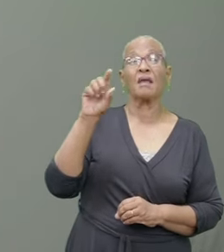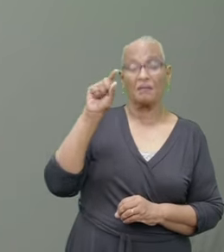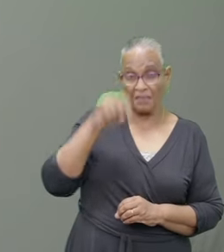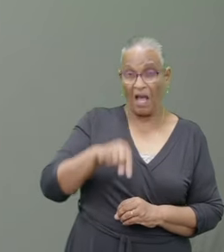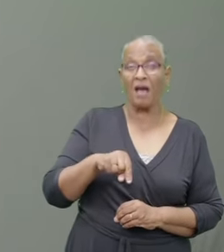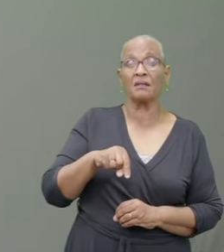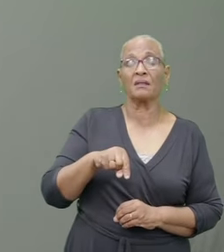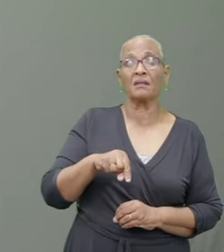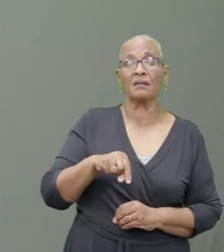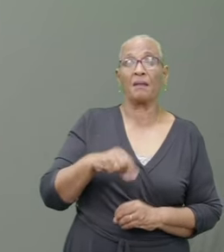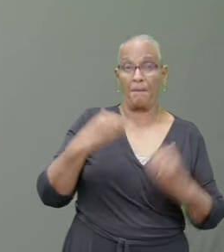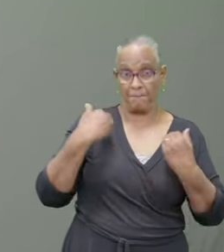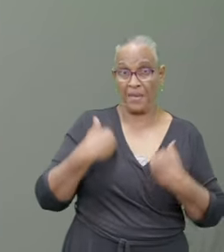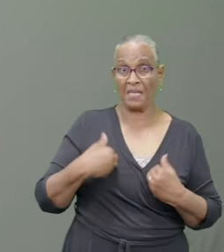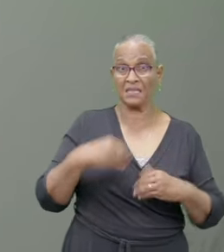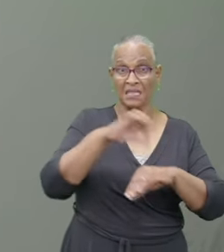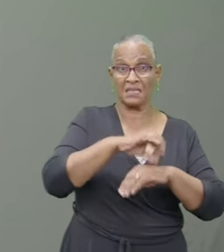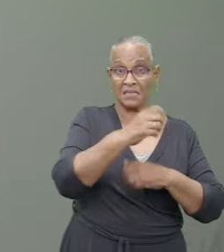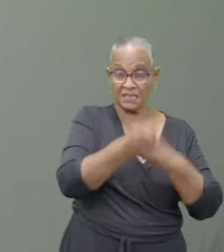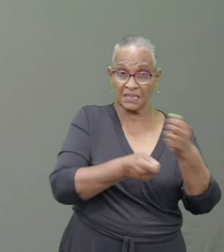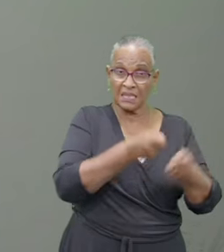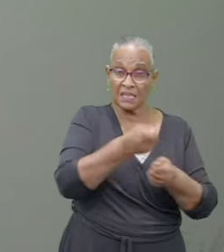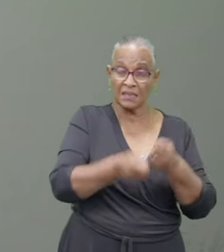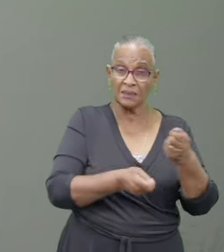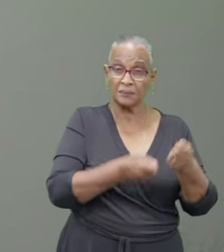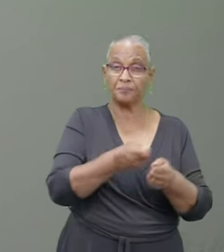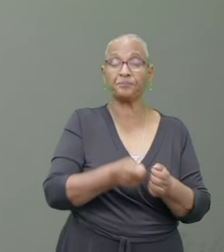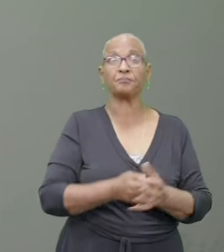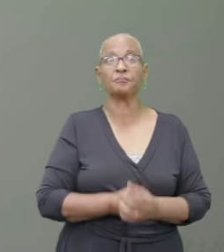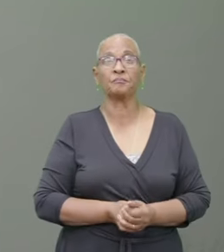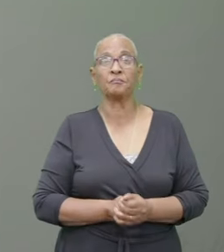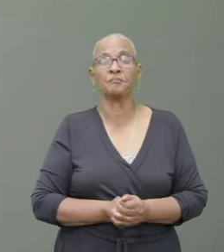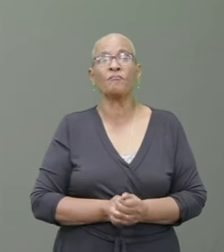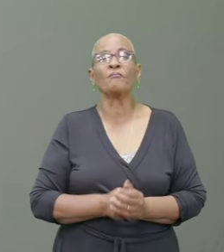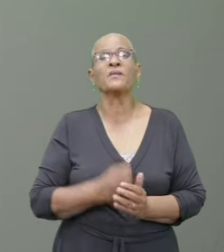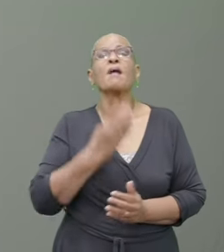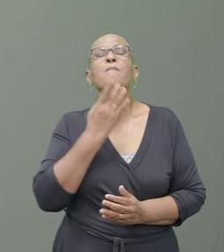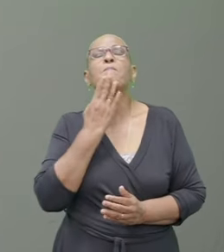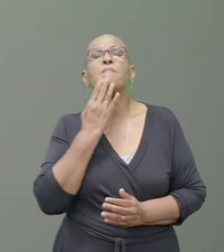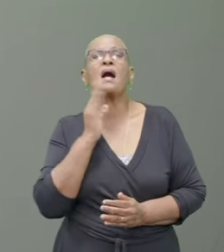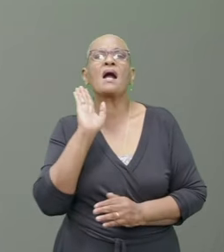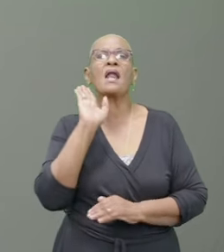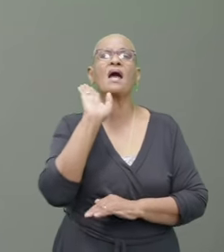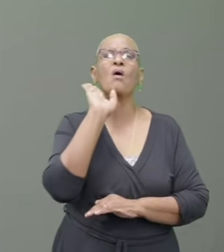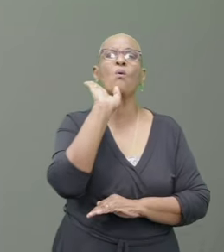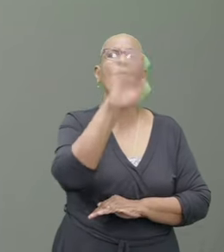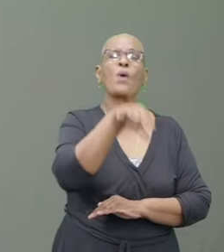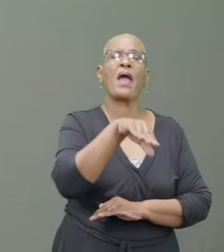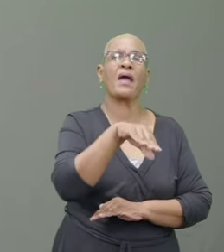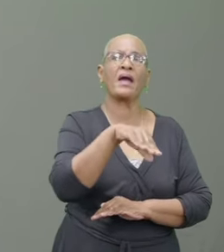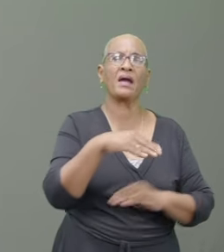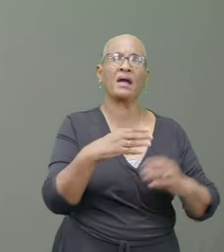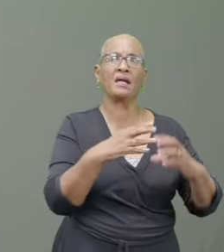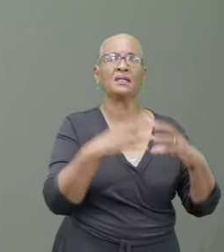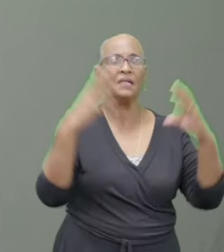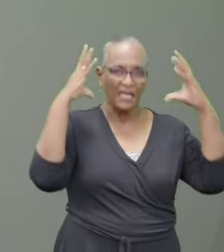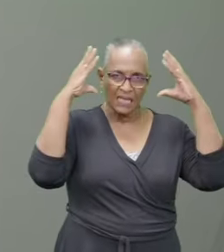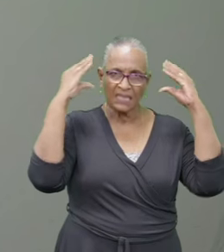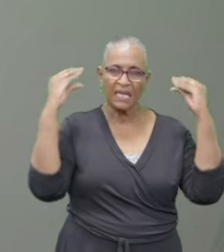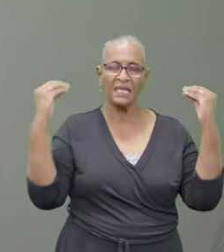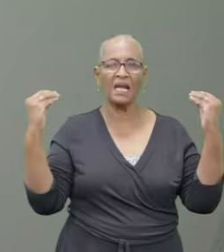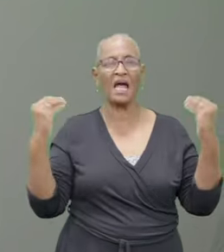met name de shift maken naar Nederland en Nederlands sprekende Caribische eilanden of